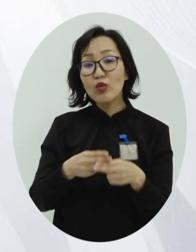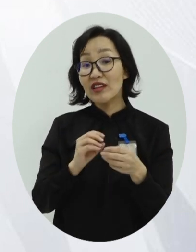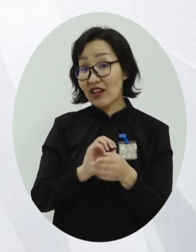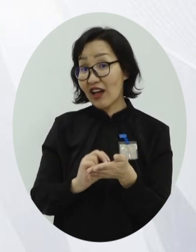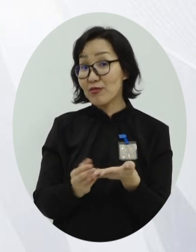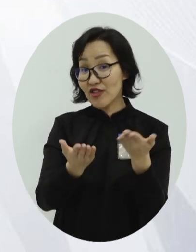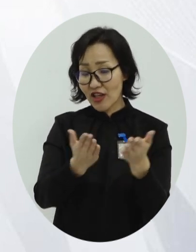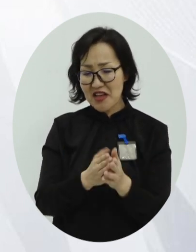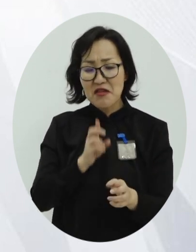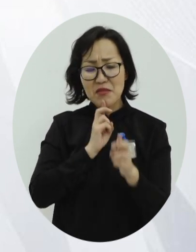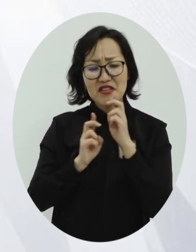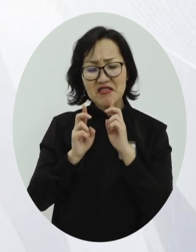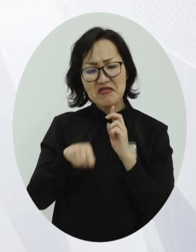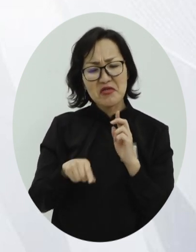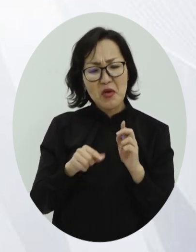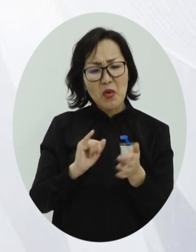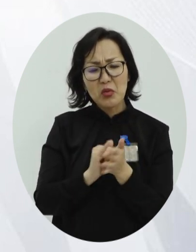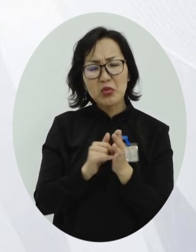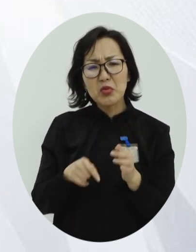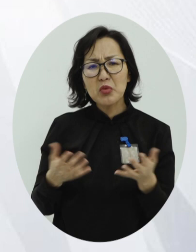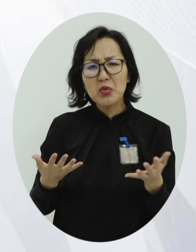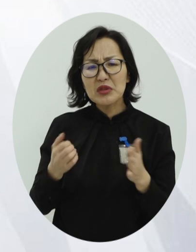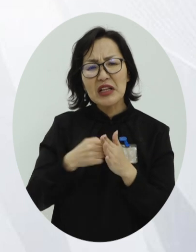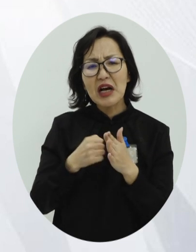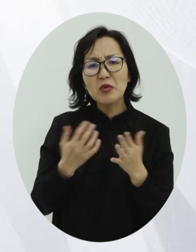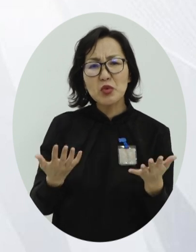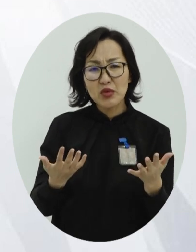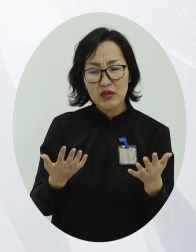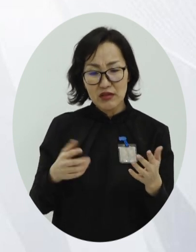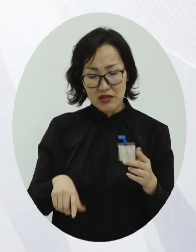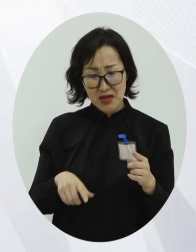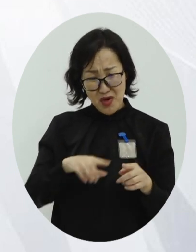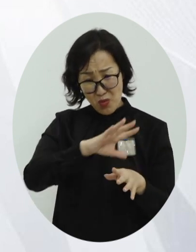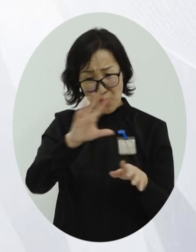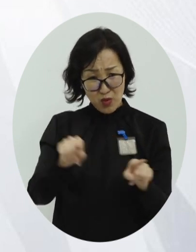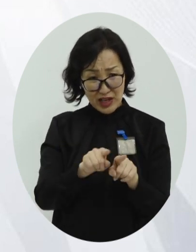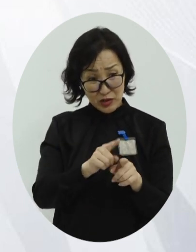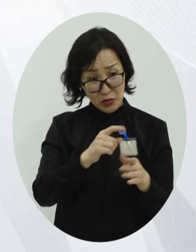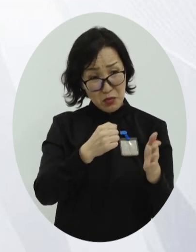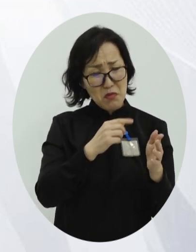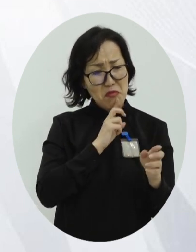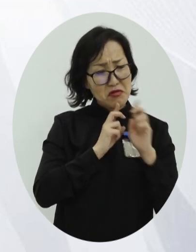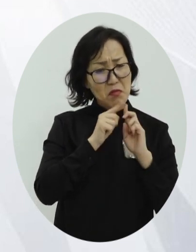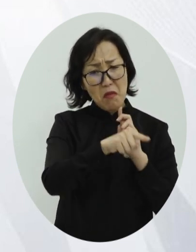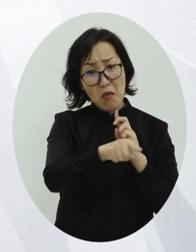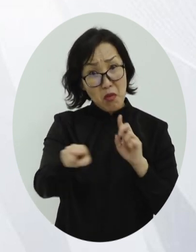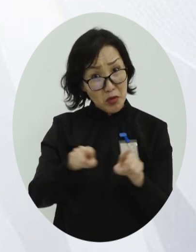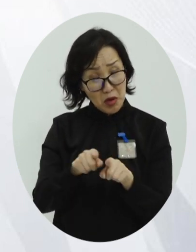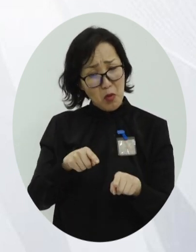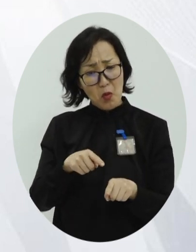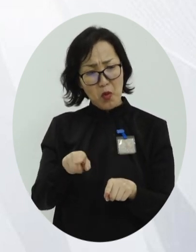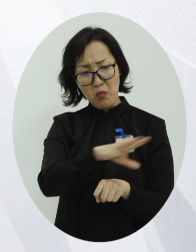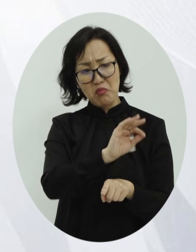За, бэрхшээлийн шалтгаан нь юу вэ? Энэ бэрхшээл бүх хүүхдэд тохиолддог уу? Эсвэл зөвхөн надад тохиолддог юм болов